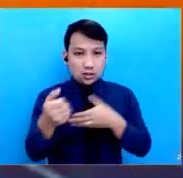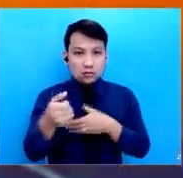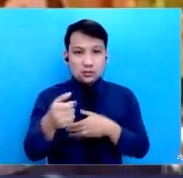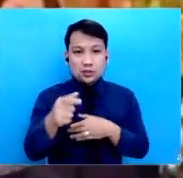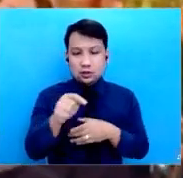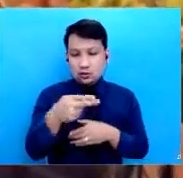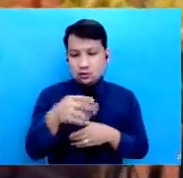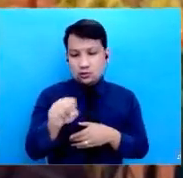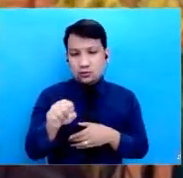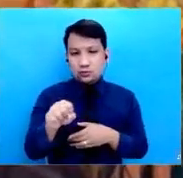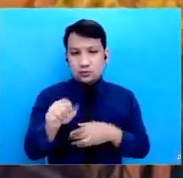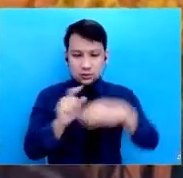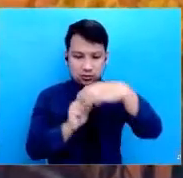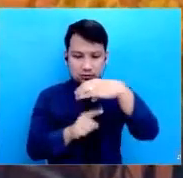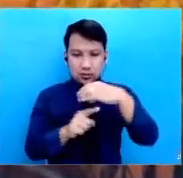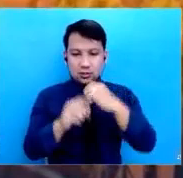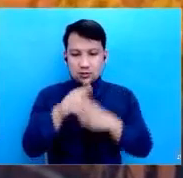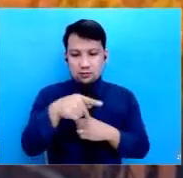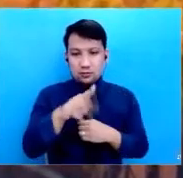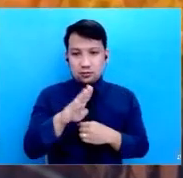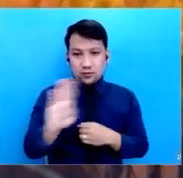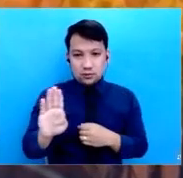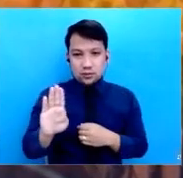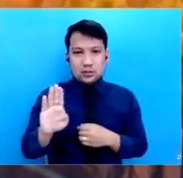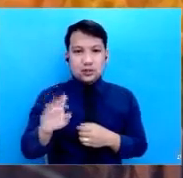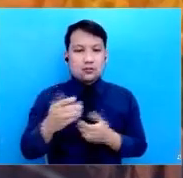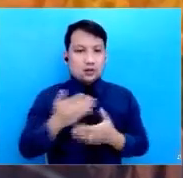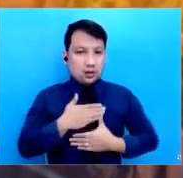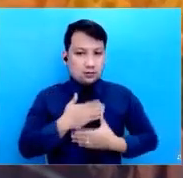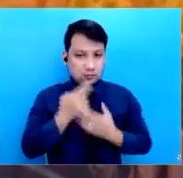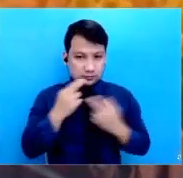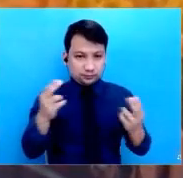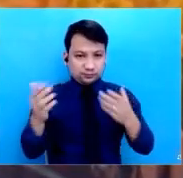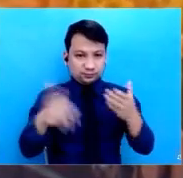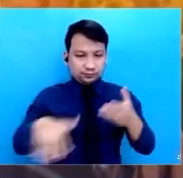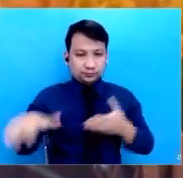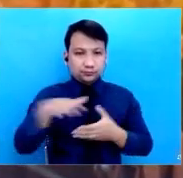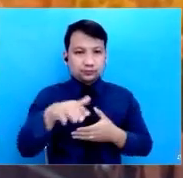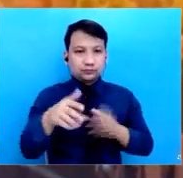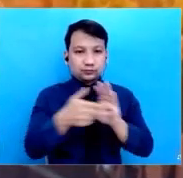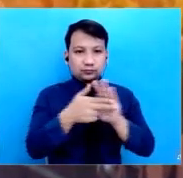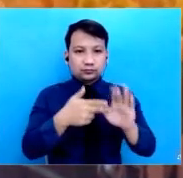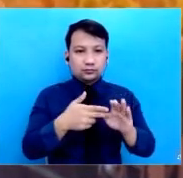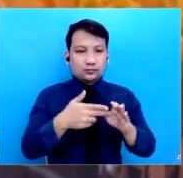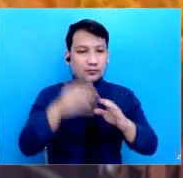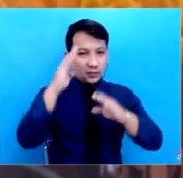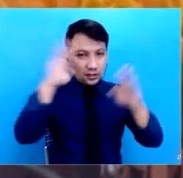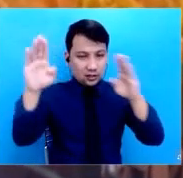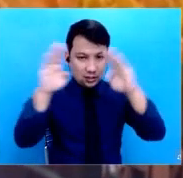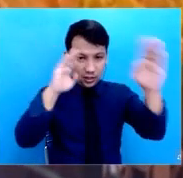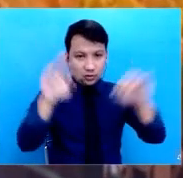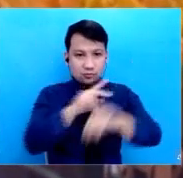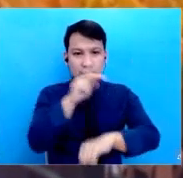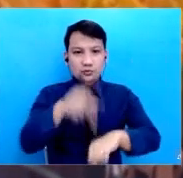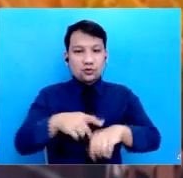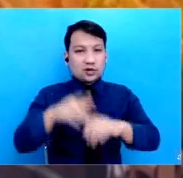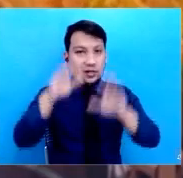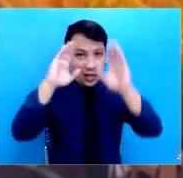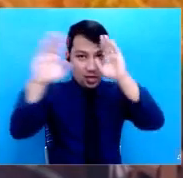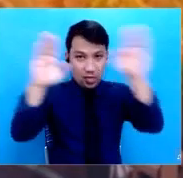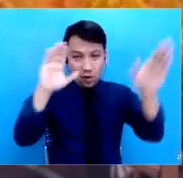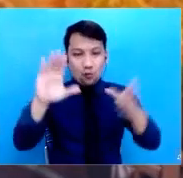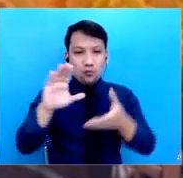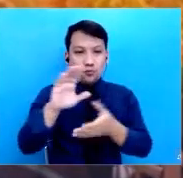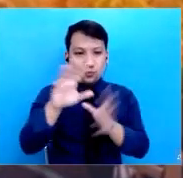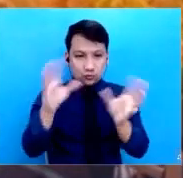network. Sinabi ng aktres na karangalan niyang batiin ang viewers ng kanyang tagline na Hello Philippines and Hello World sa